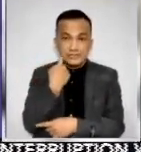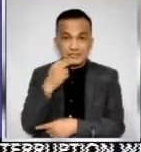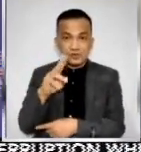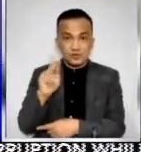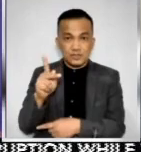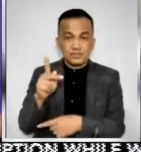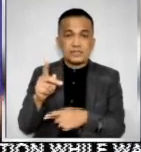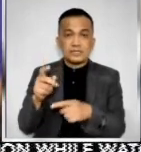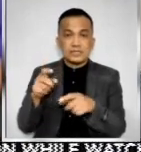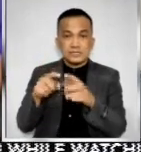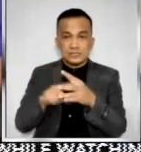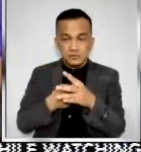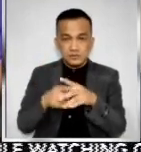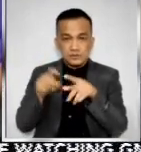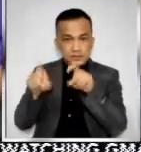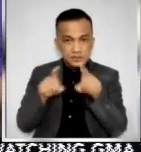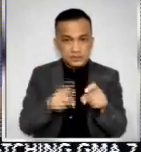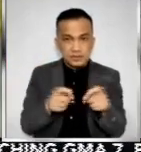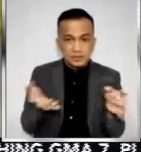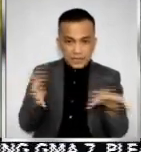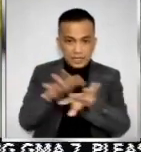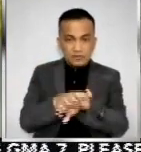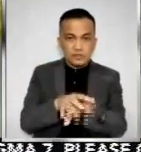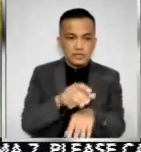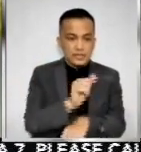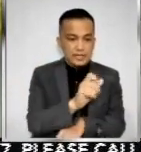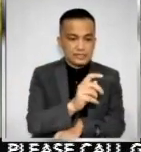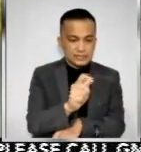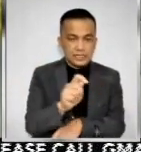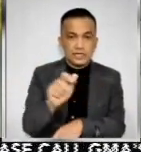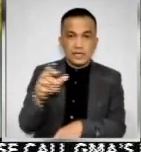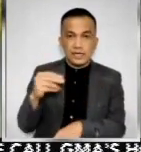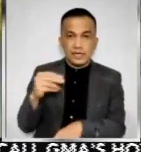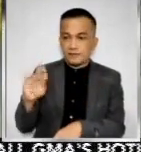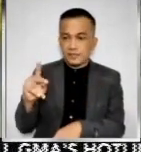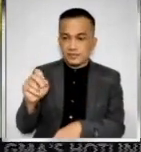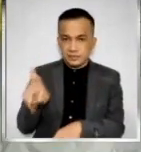Pfizer at AstraZeneca vaccines. Von Aquino, Nakatutok, 24 Oras.